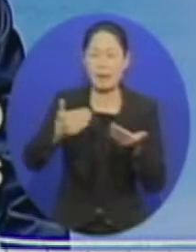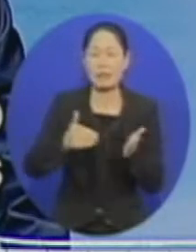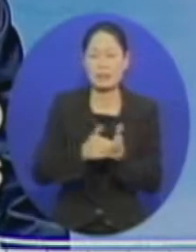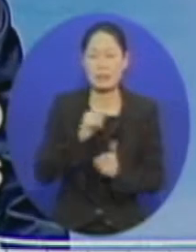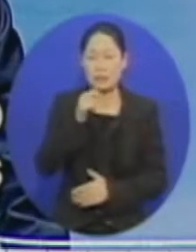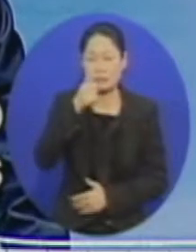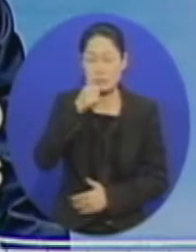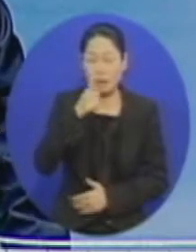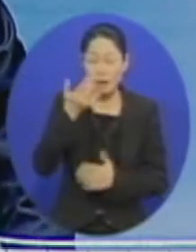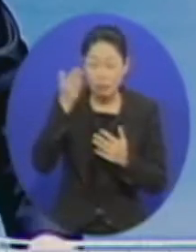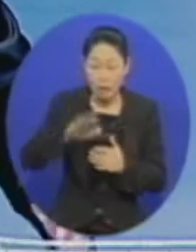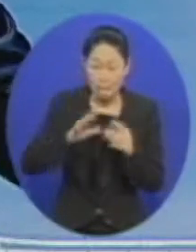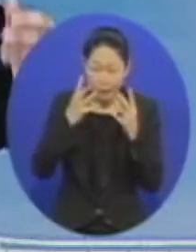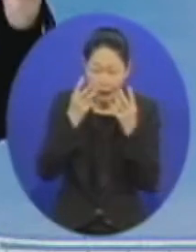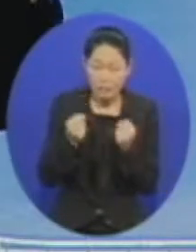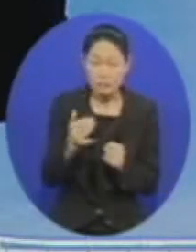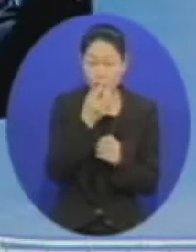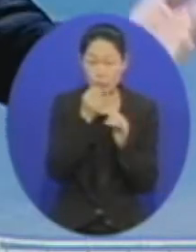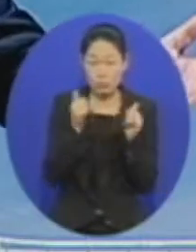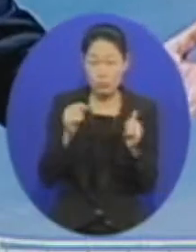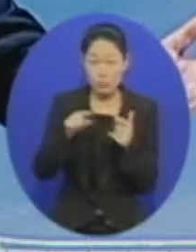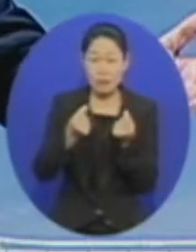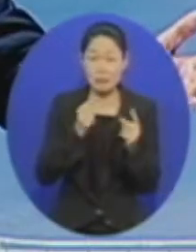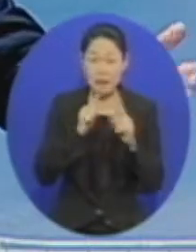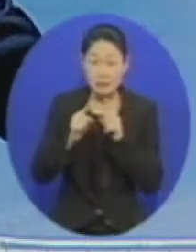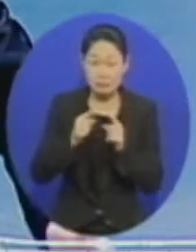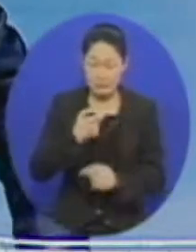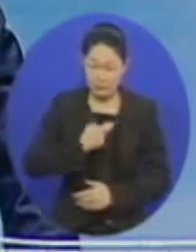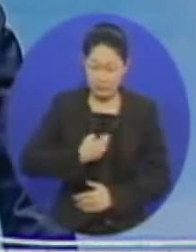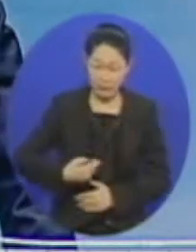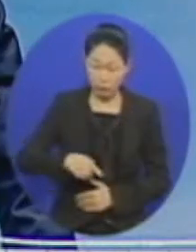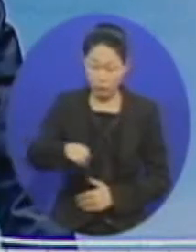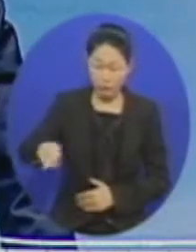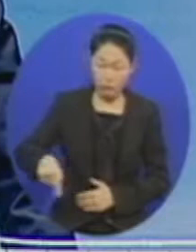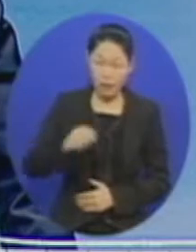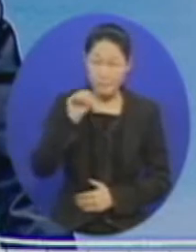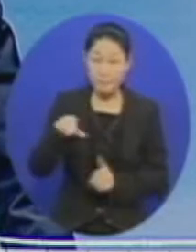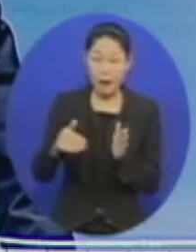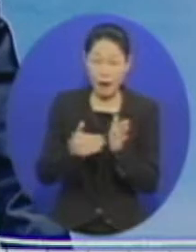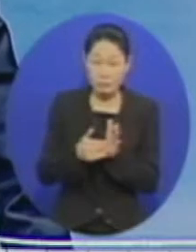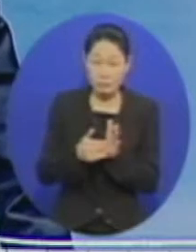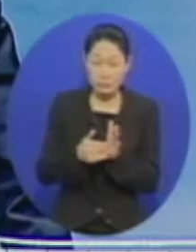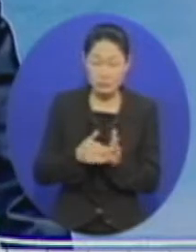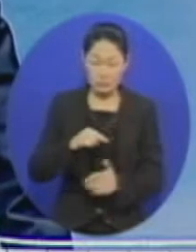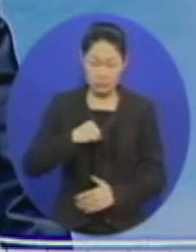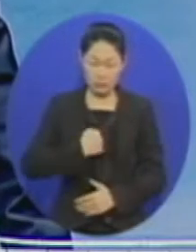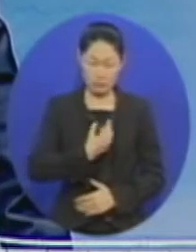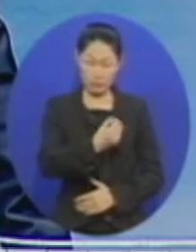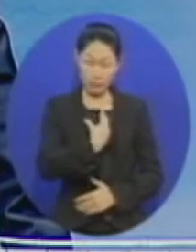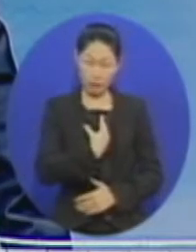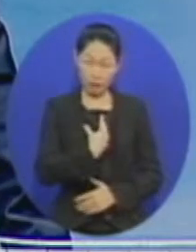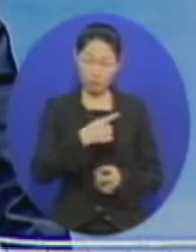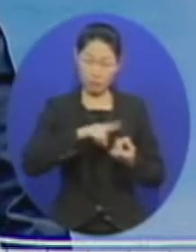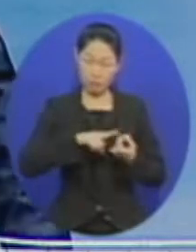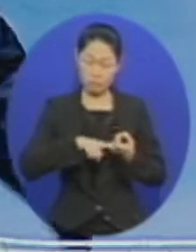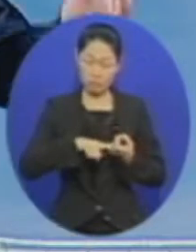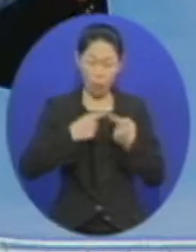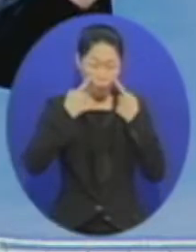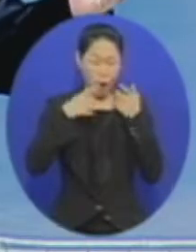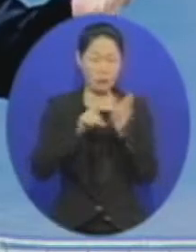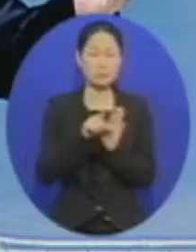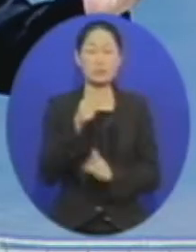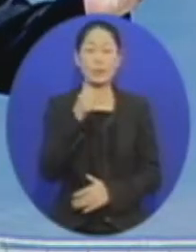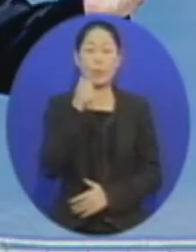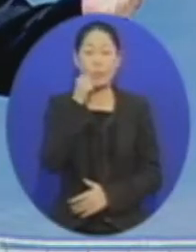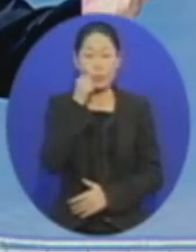이 말씀을 사도들에게 는 하셨지만 자기에게는 했는 줄 확신을 못 해요 그건 그때